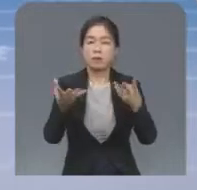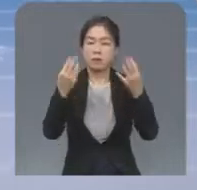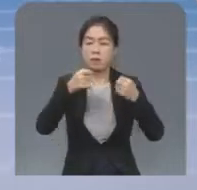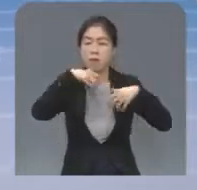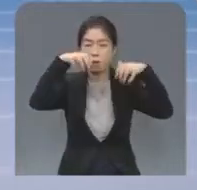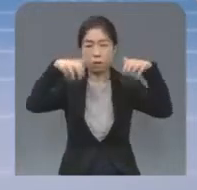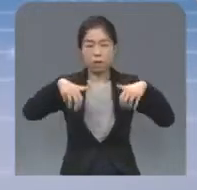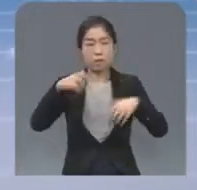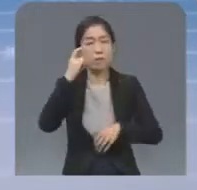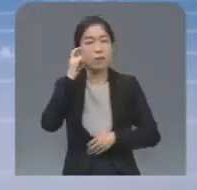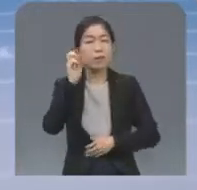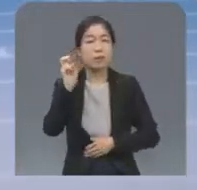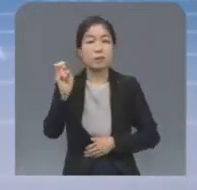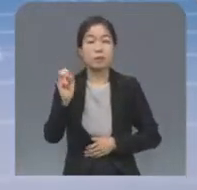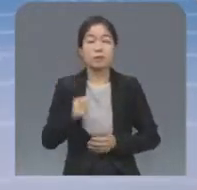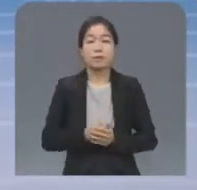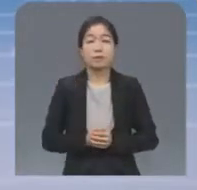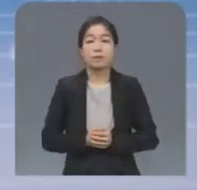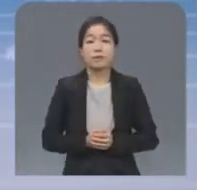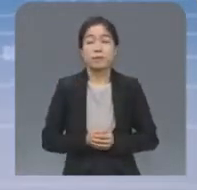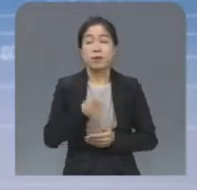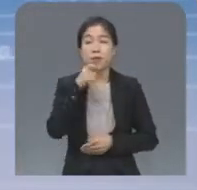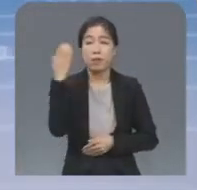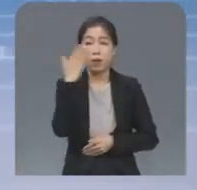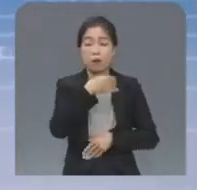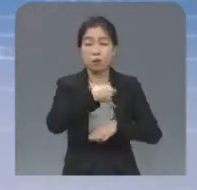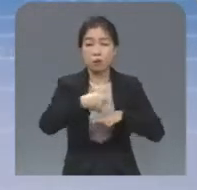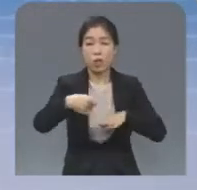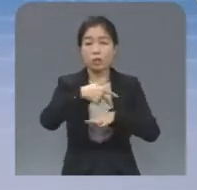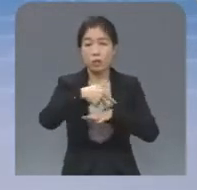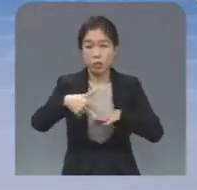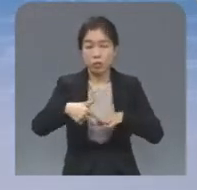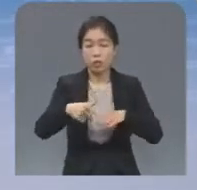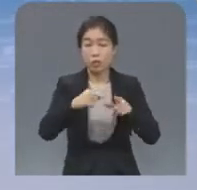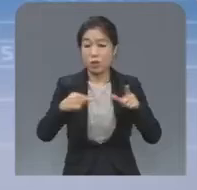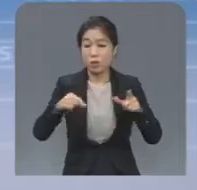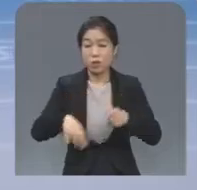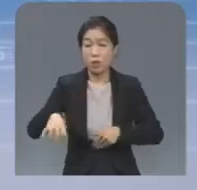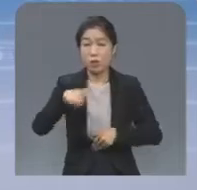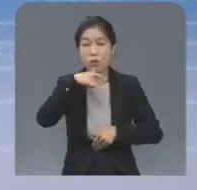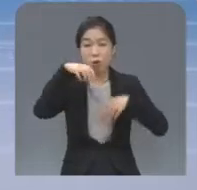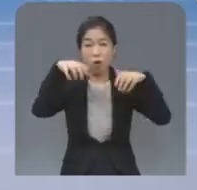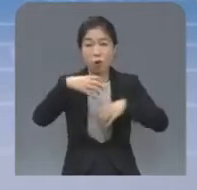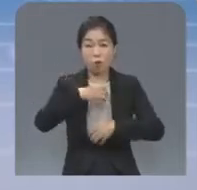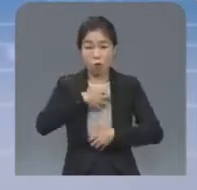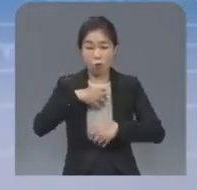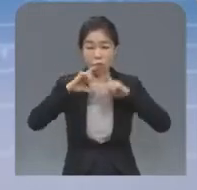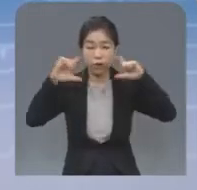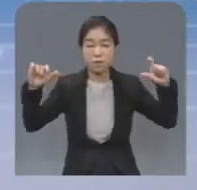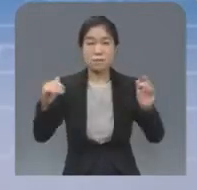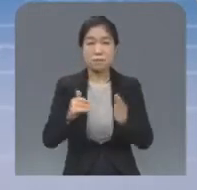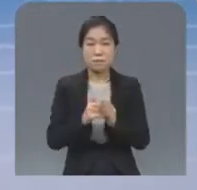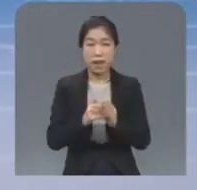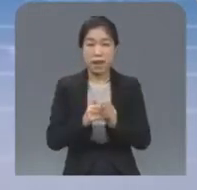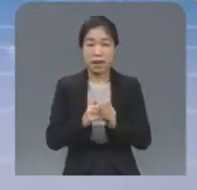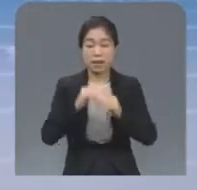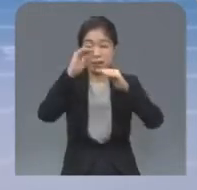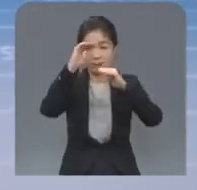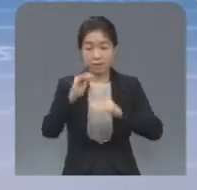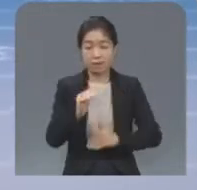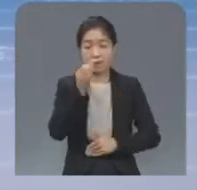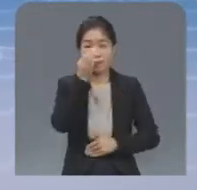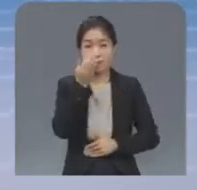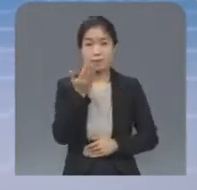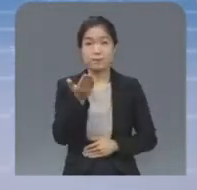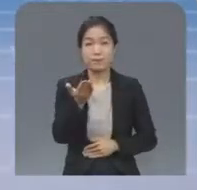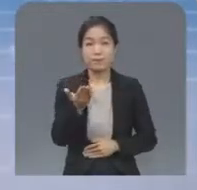비가 내릴 것으로 예보되었습니다. 여수와 완도, 진도 등 일부 지역에는 호우 경보가 내려졌습니다. 보도에 김호